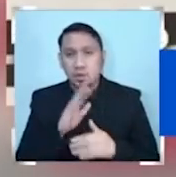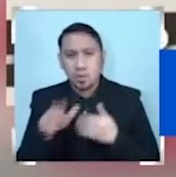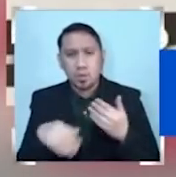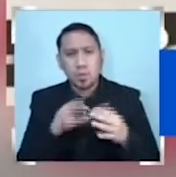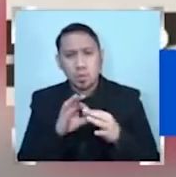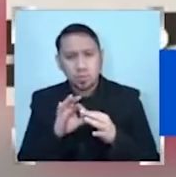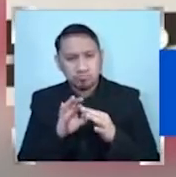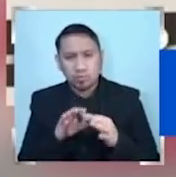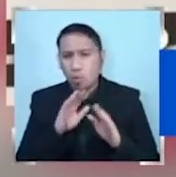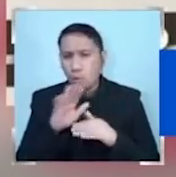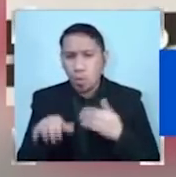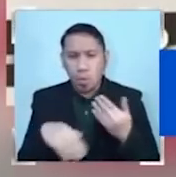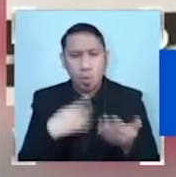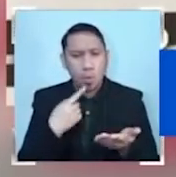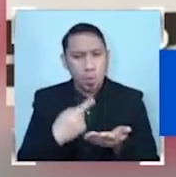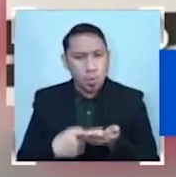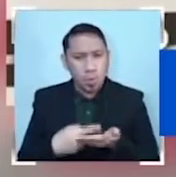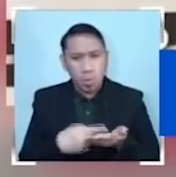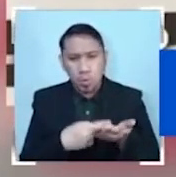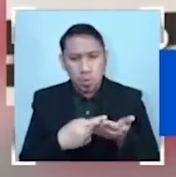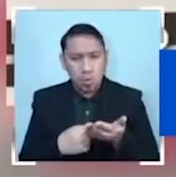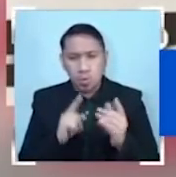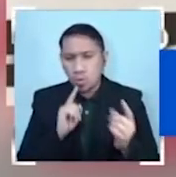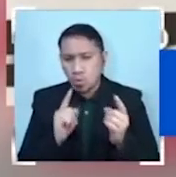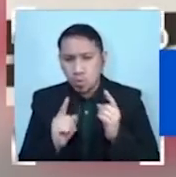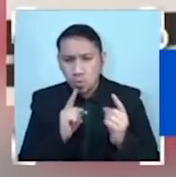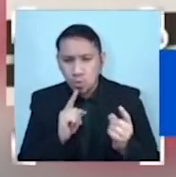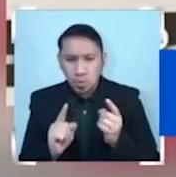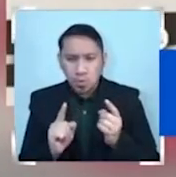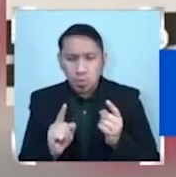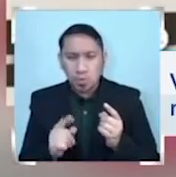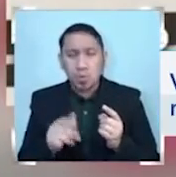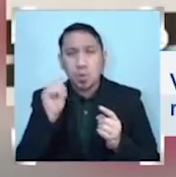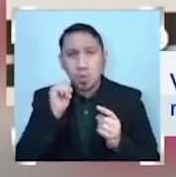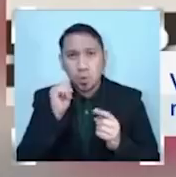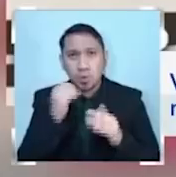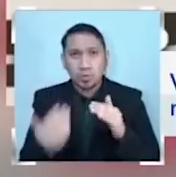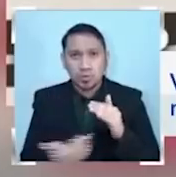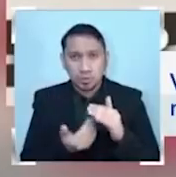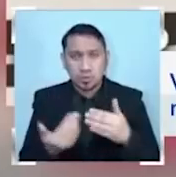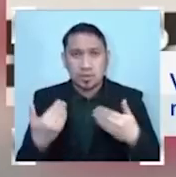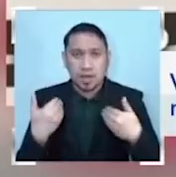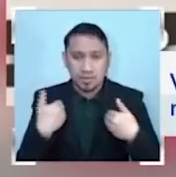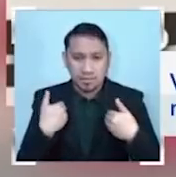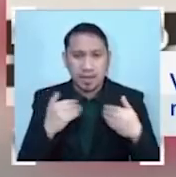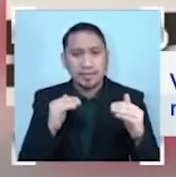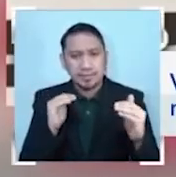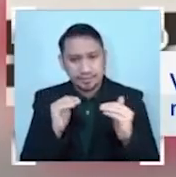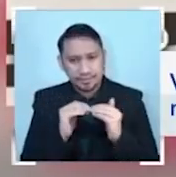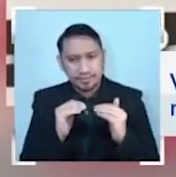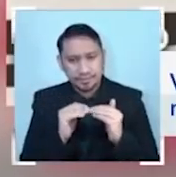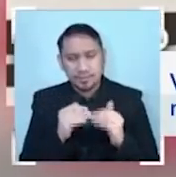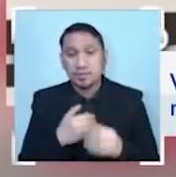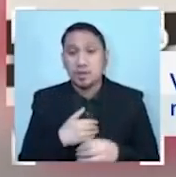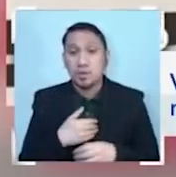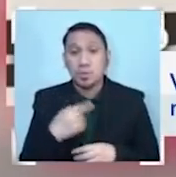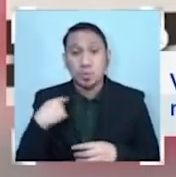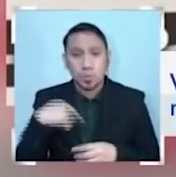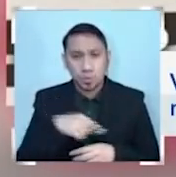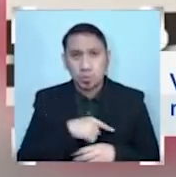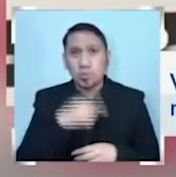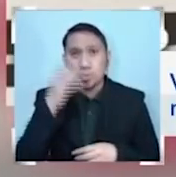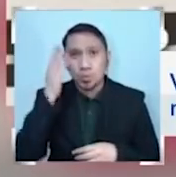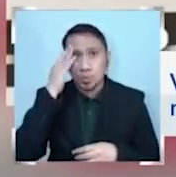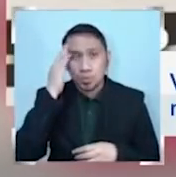pag-uusap, lagi yan nakabase sa justice. Alam natin na meron pa siyang mga